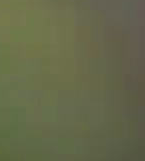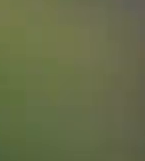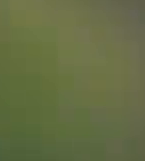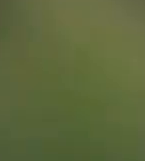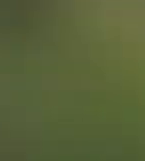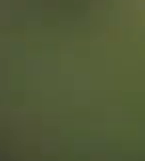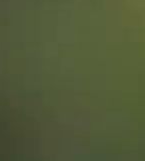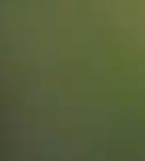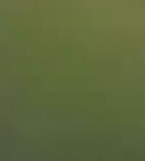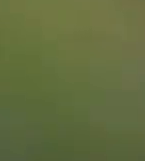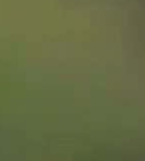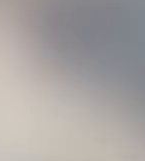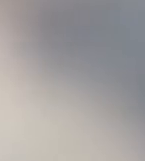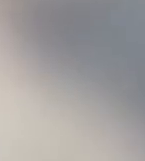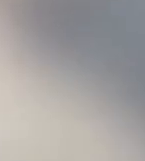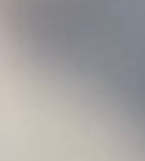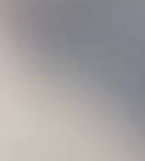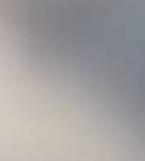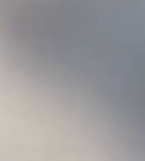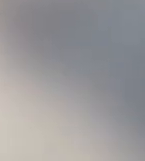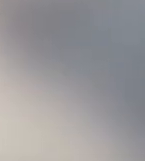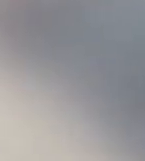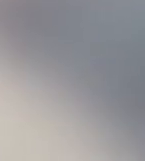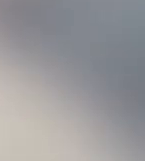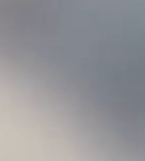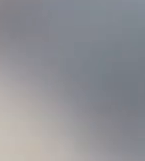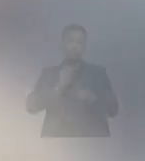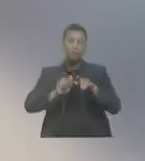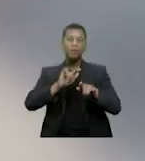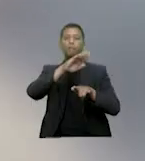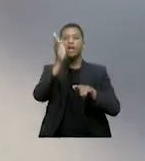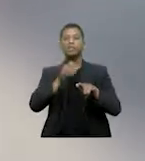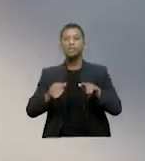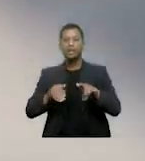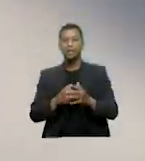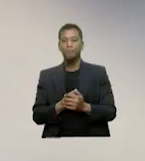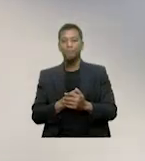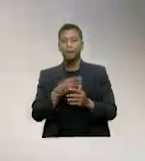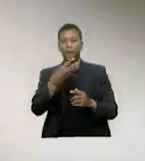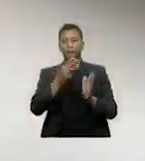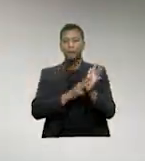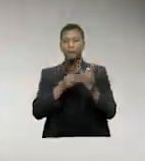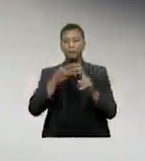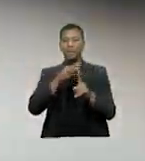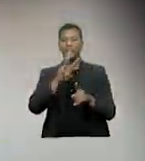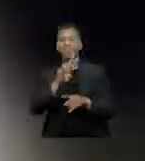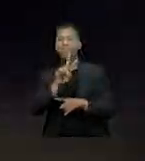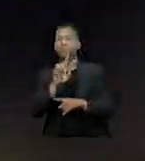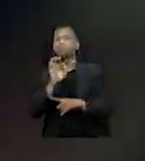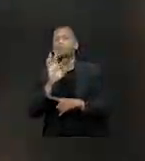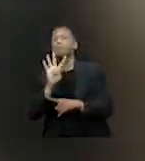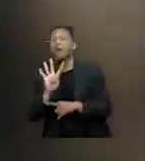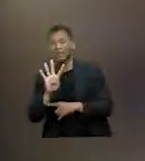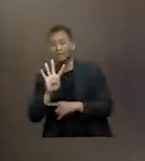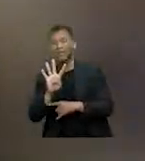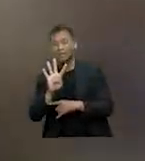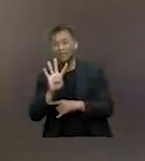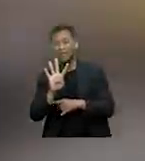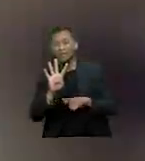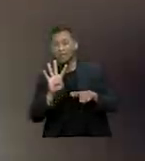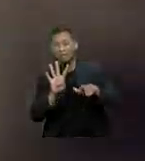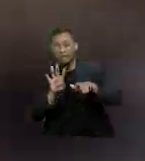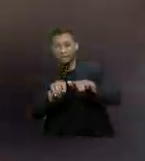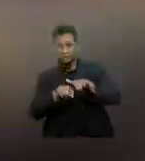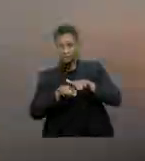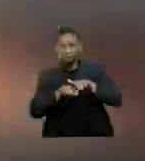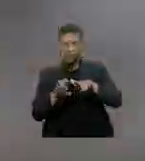buatan Embraer, Brasil. Pesawat model EMB-314 Super Tucano tersebut merupakan pesawat serang ringan yang memiliki kemampuan